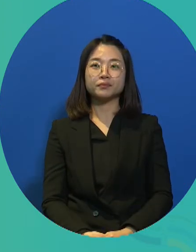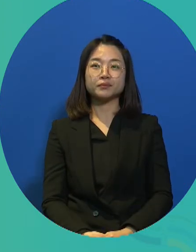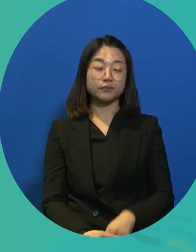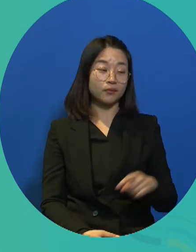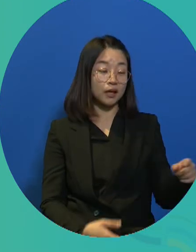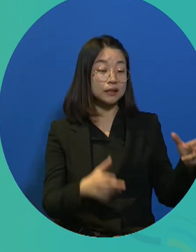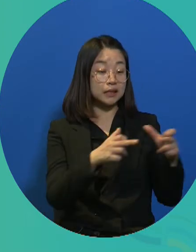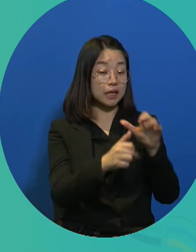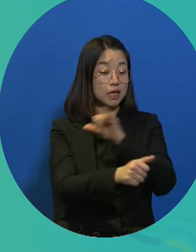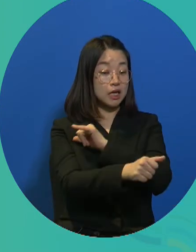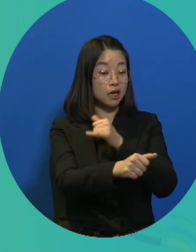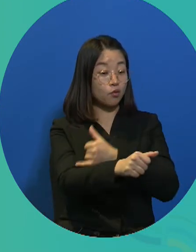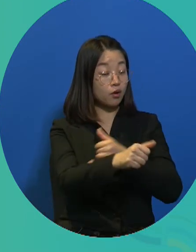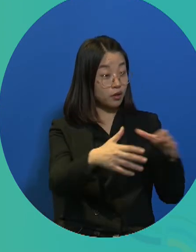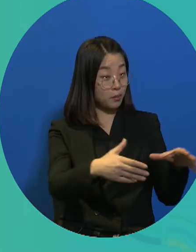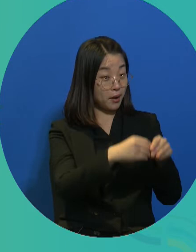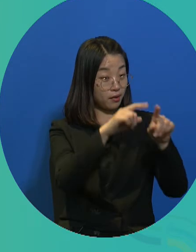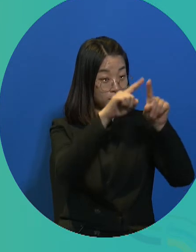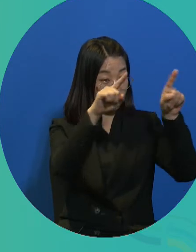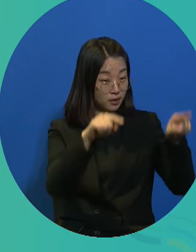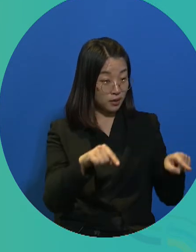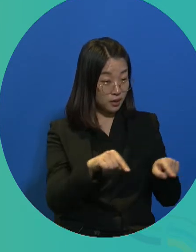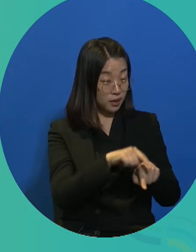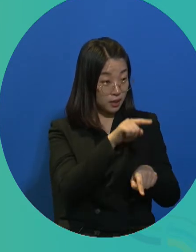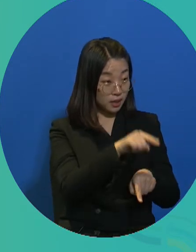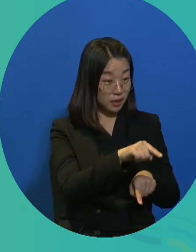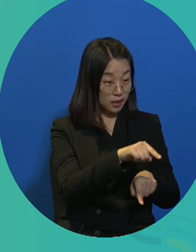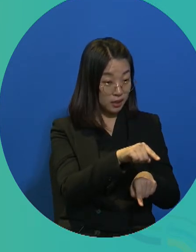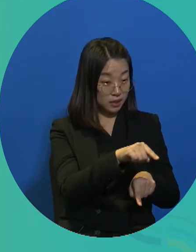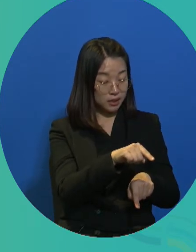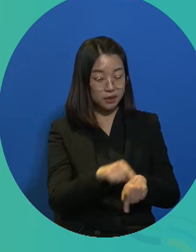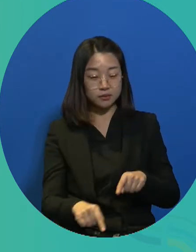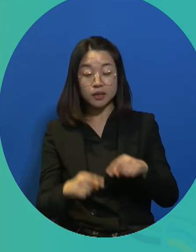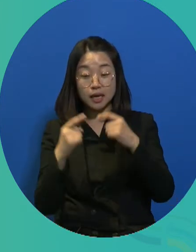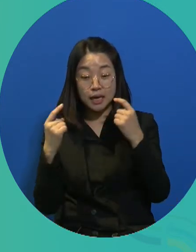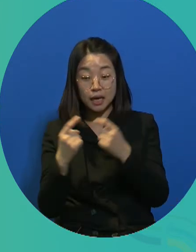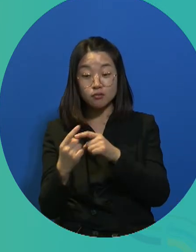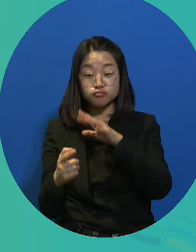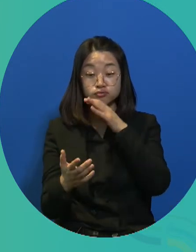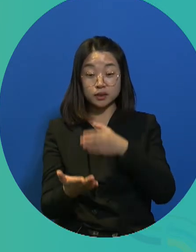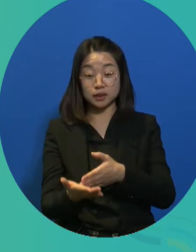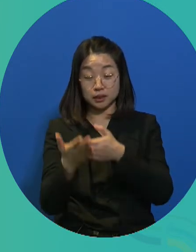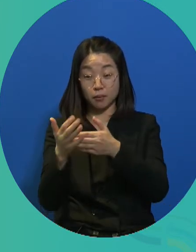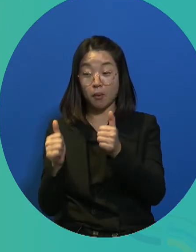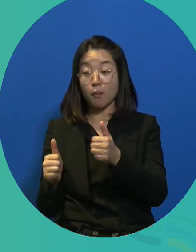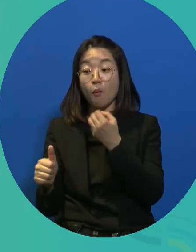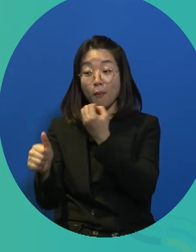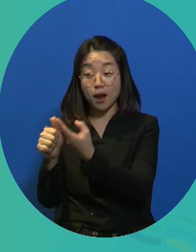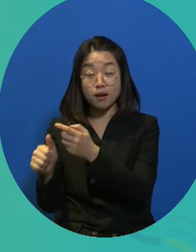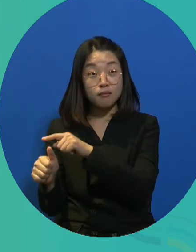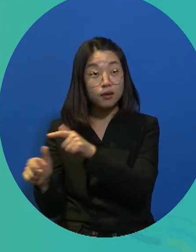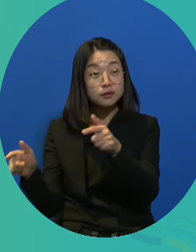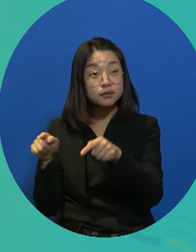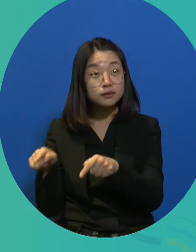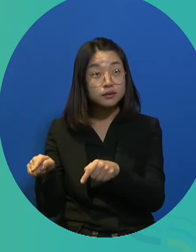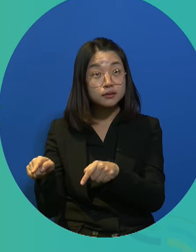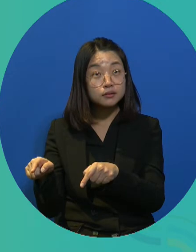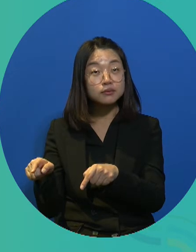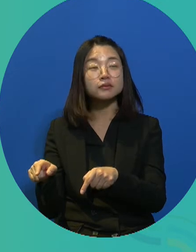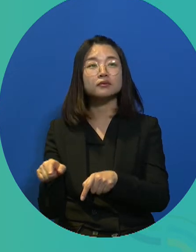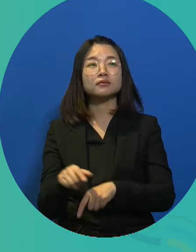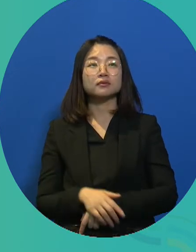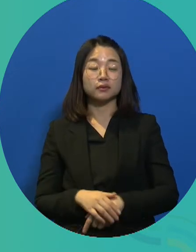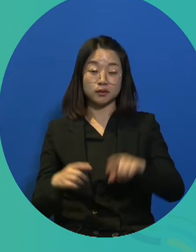CRPD 선택 의정서를 통한 개인 진정이나 직권 조사 사건들을 수행하면서 개별 사안을